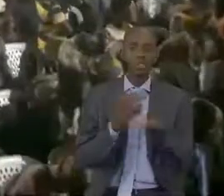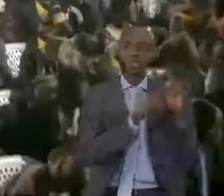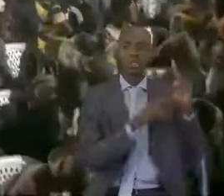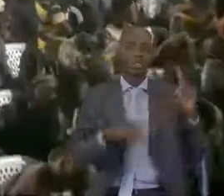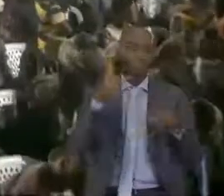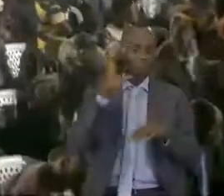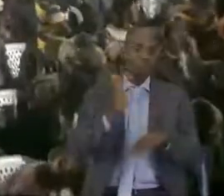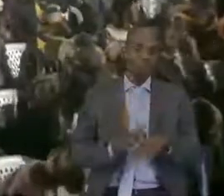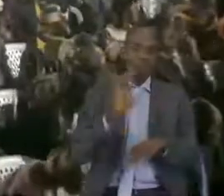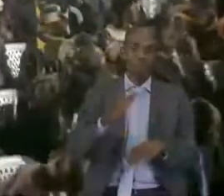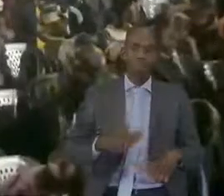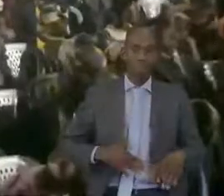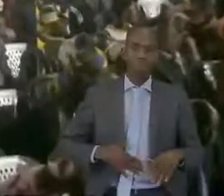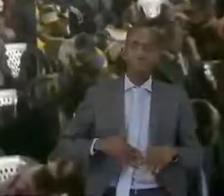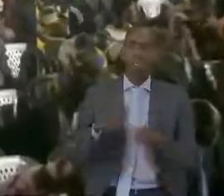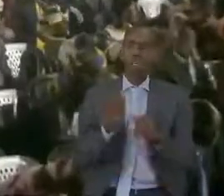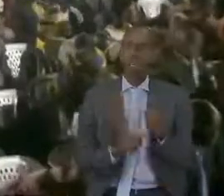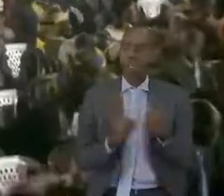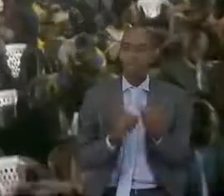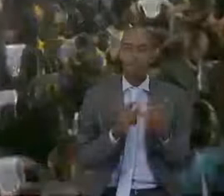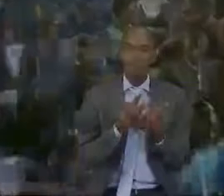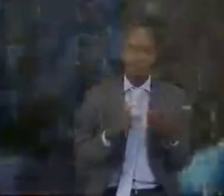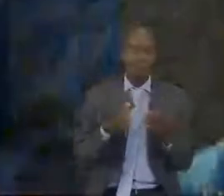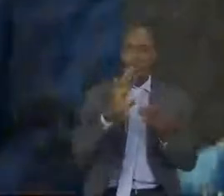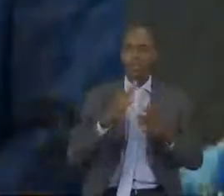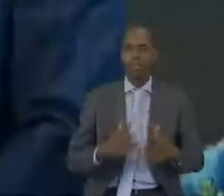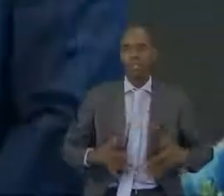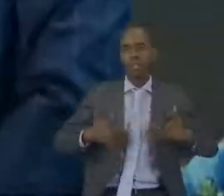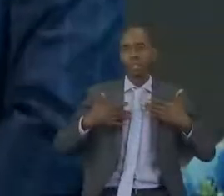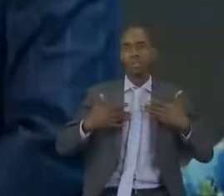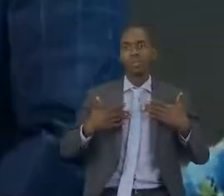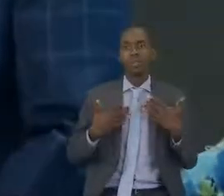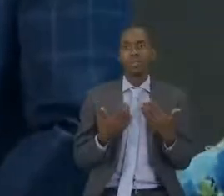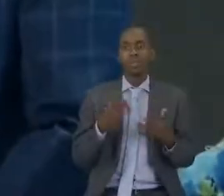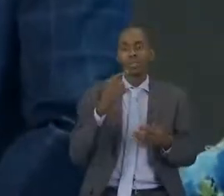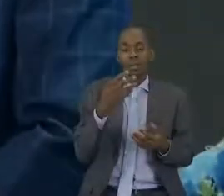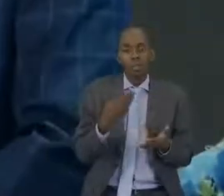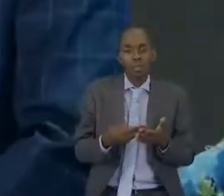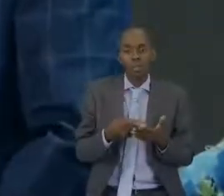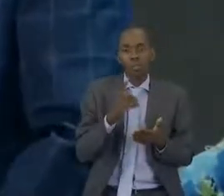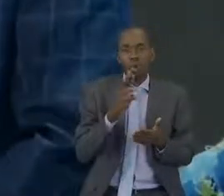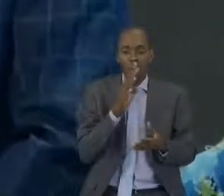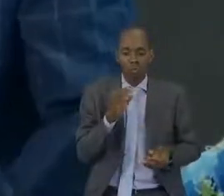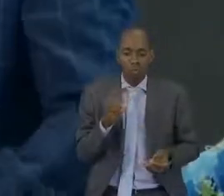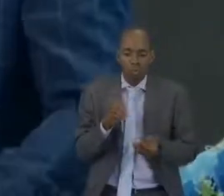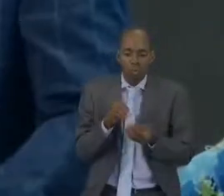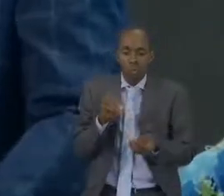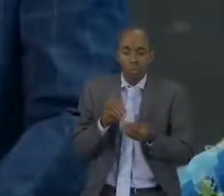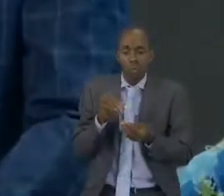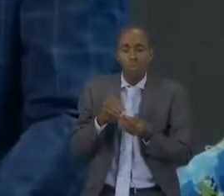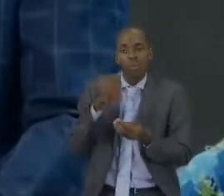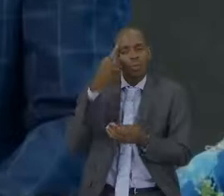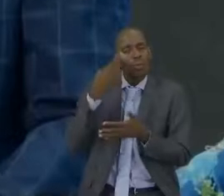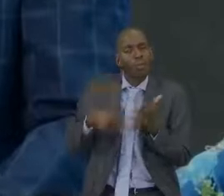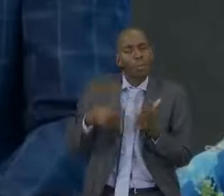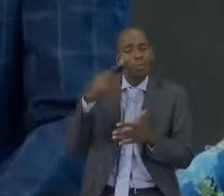toute partie de votre vie. L'argent que vous épargnez pour faire une